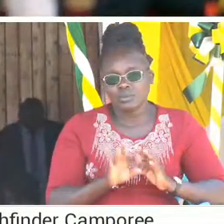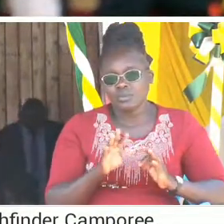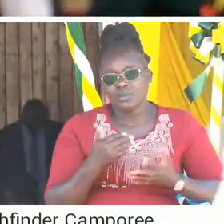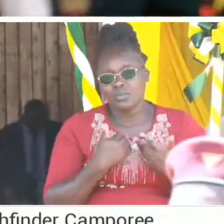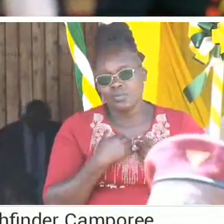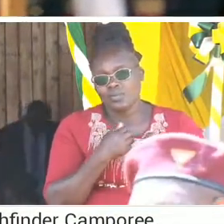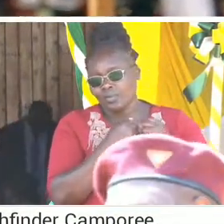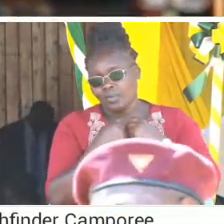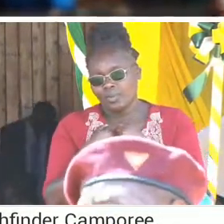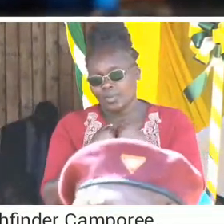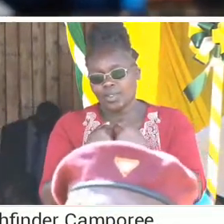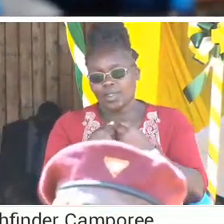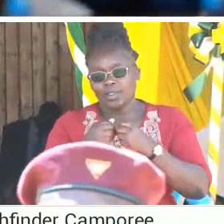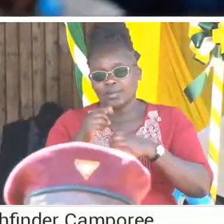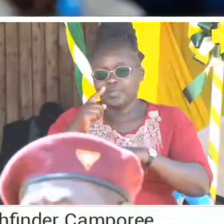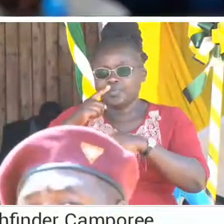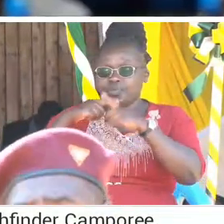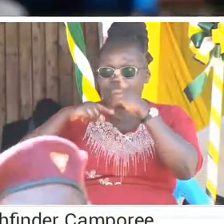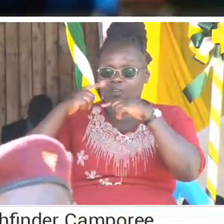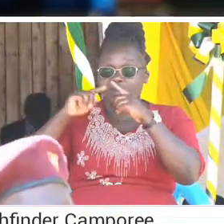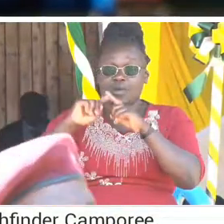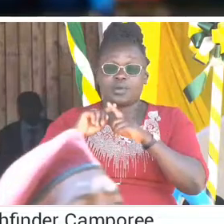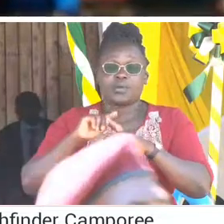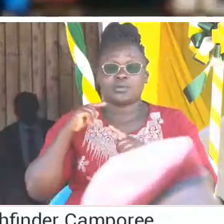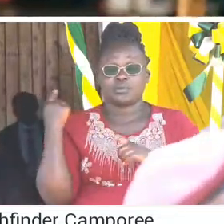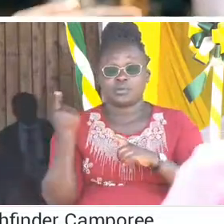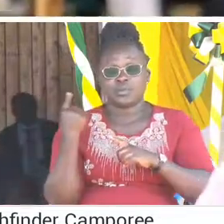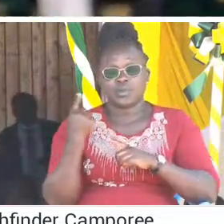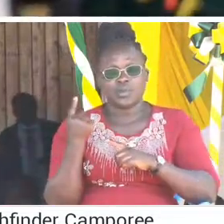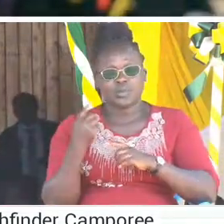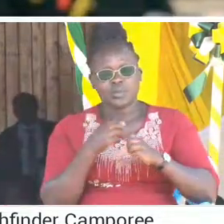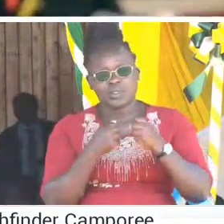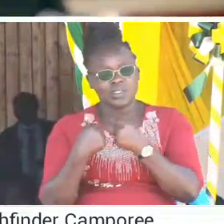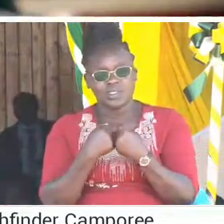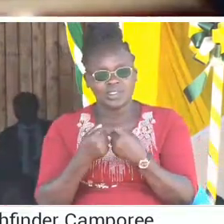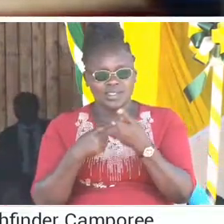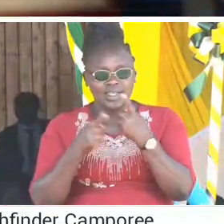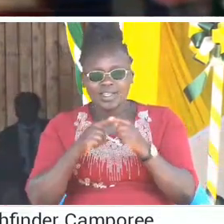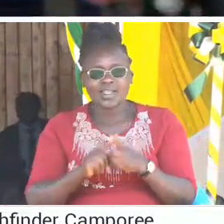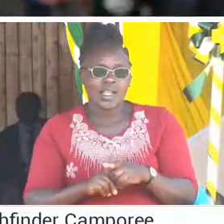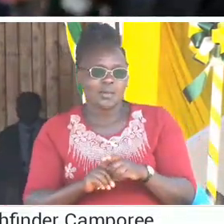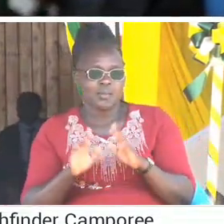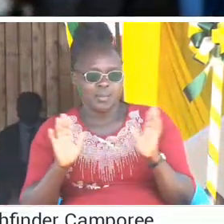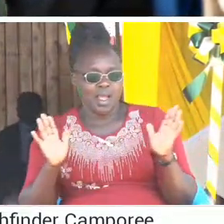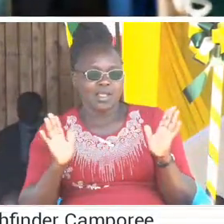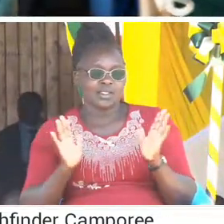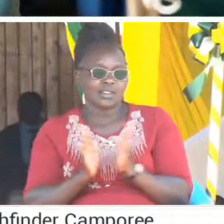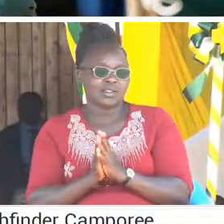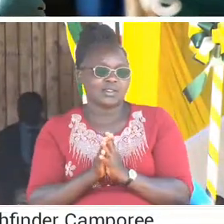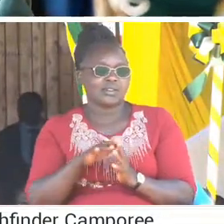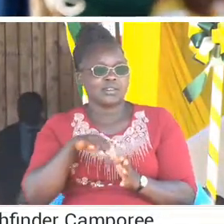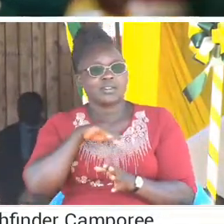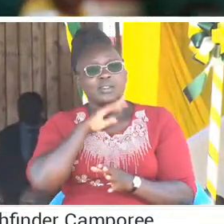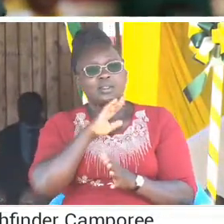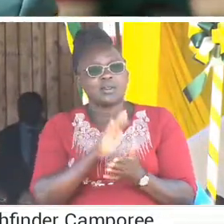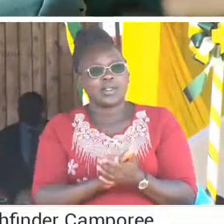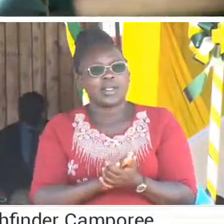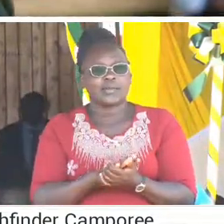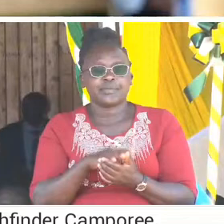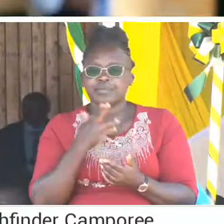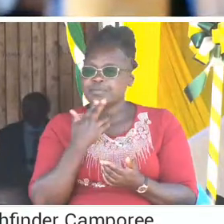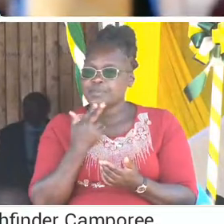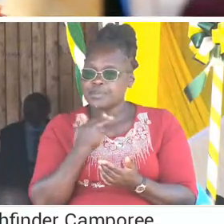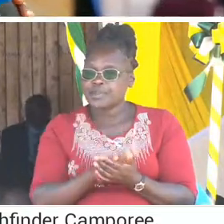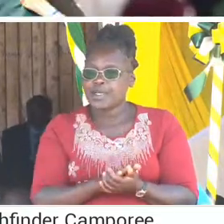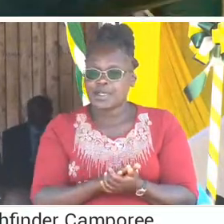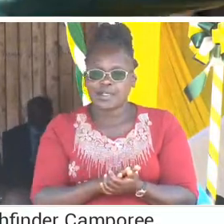pressure, wakitengenezewa maneno maneno wanakufa, wanapata shida, wanaona aibu hata kutembea mtaani. Lakini aliyepanda na